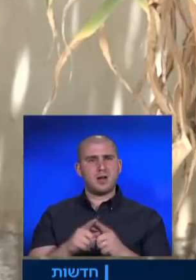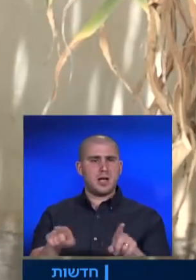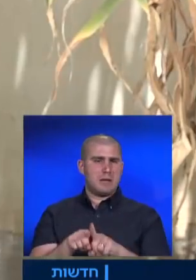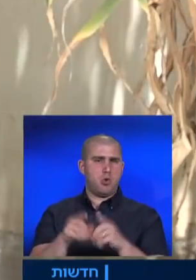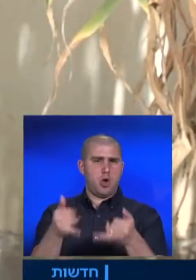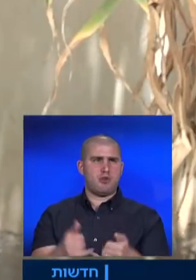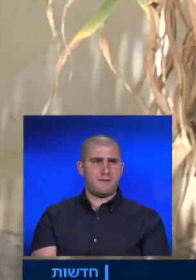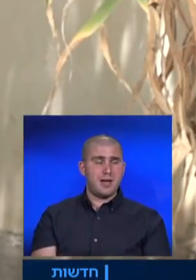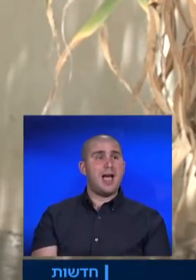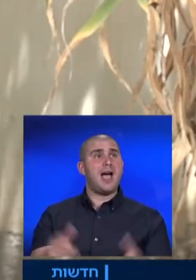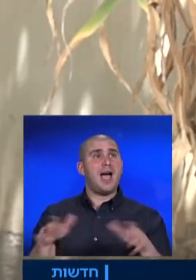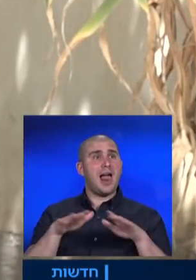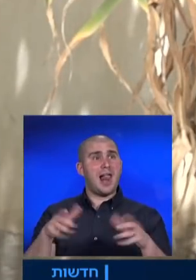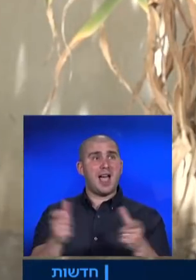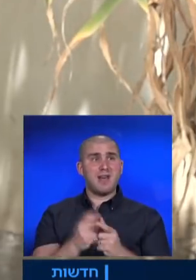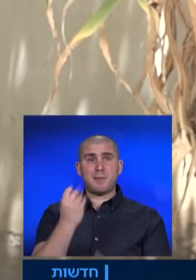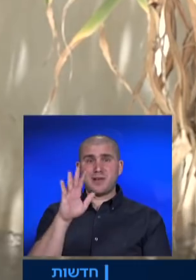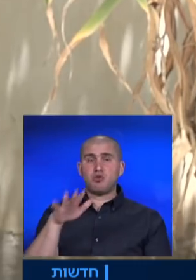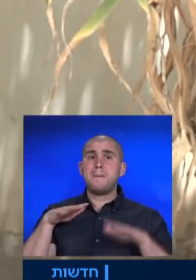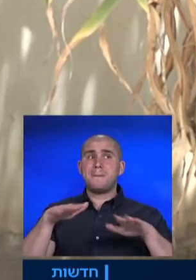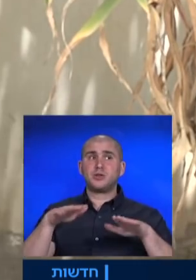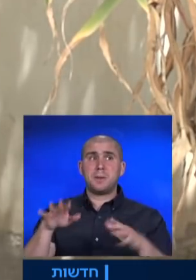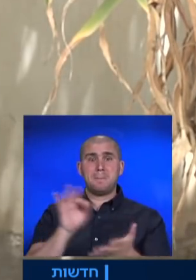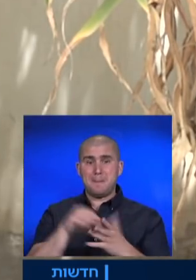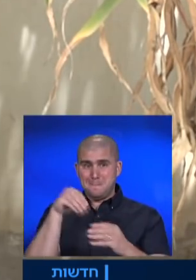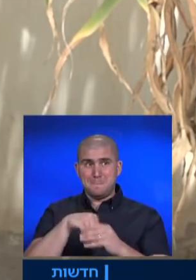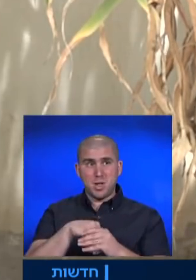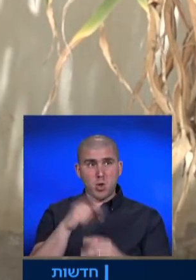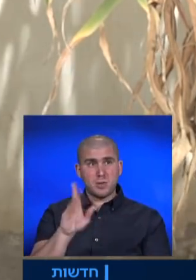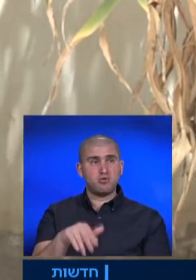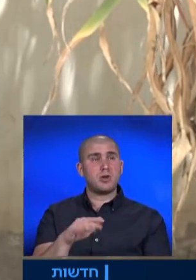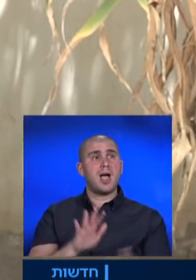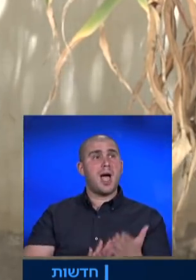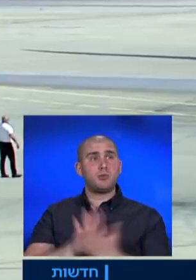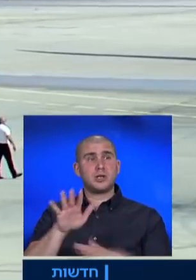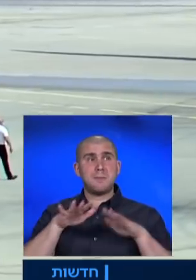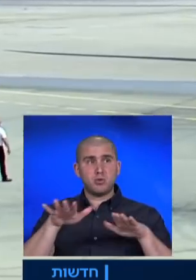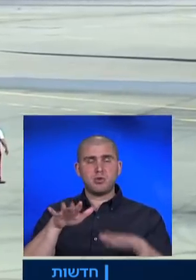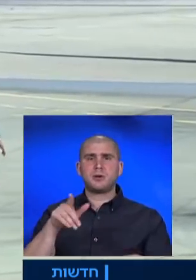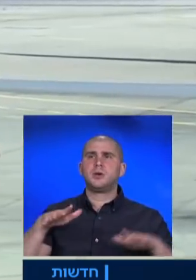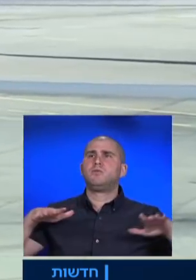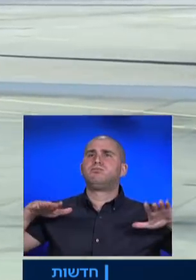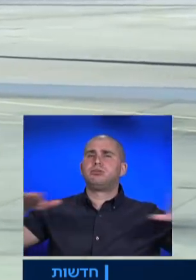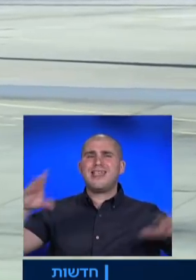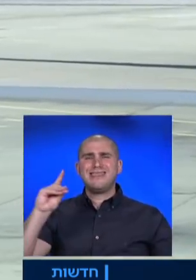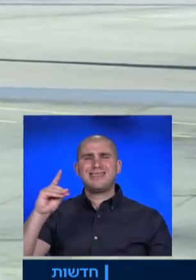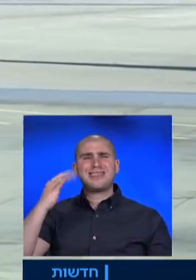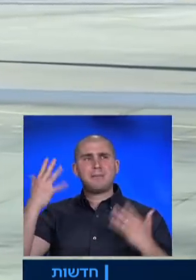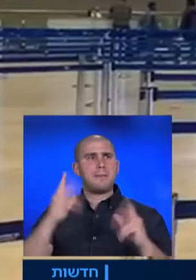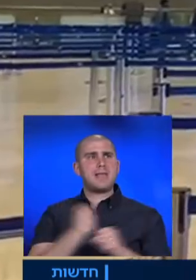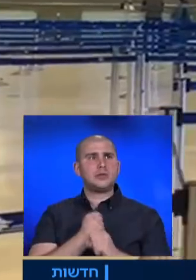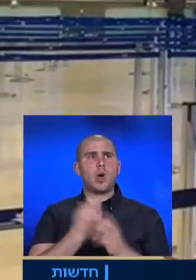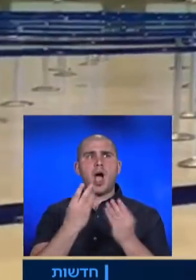חברה עם 45 מטוסים, כאשר מתוכם 15 מטוסים זה דרימליינרים. מה הם יעשו עם כל כך הרבה